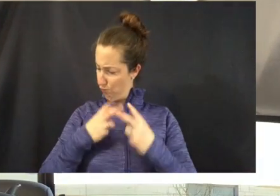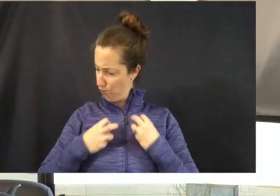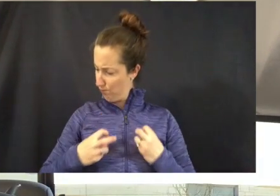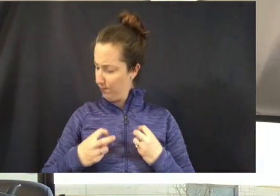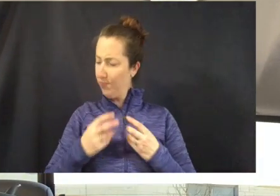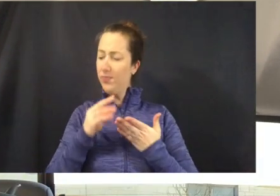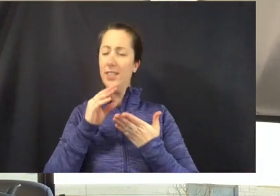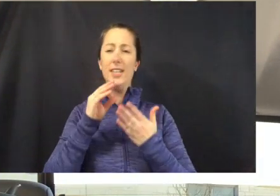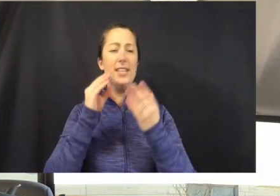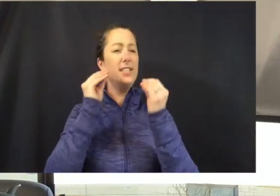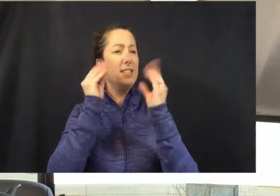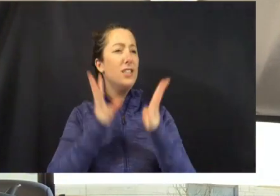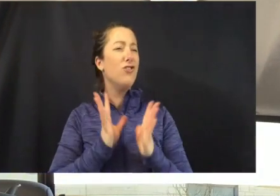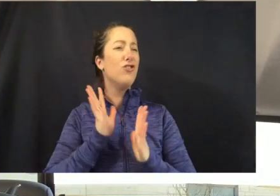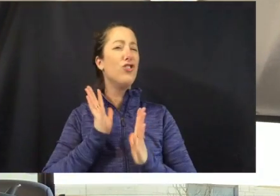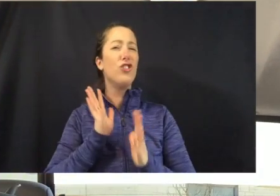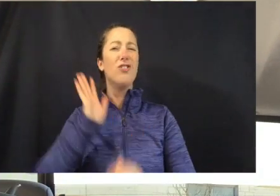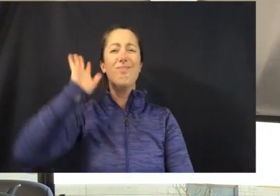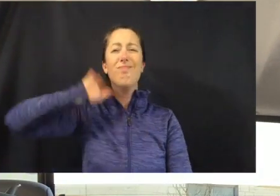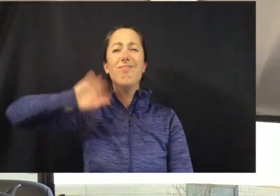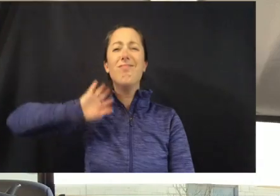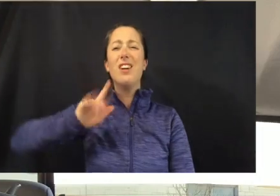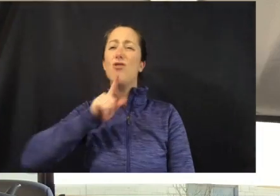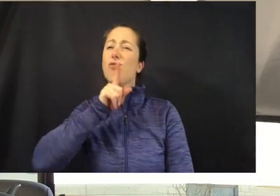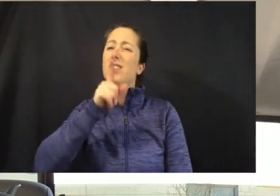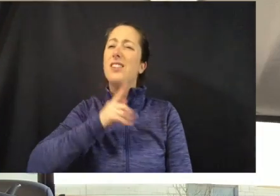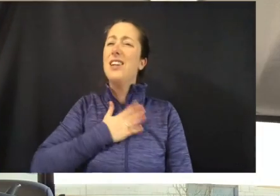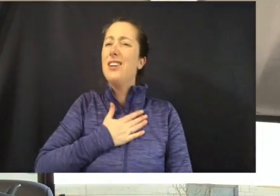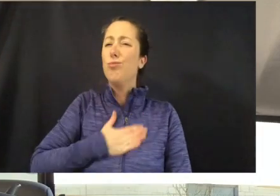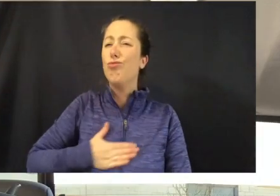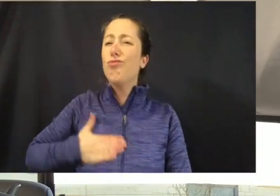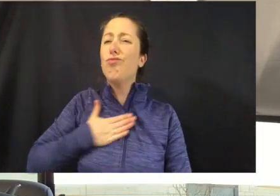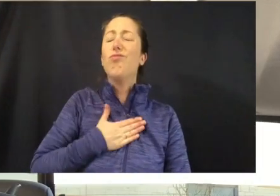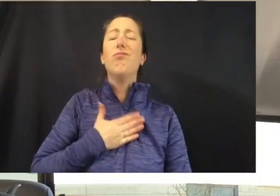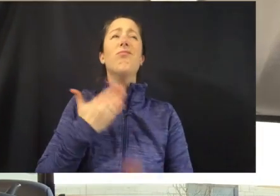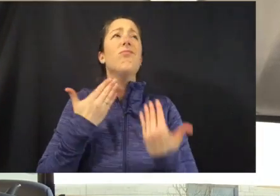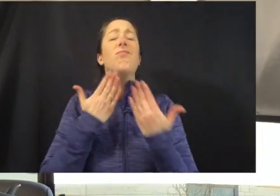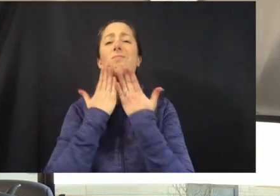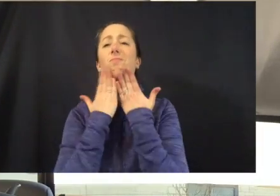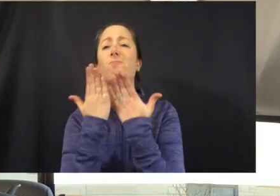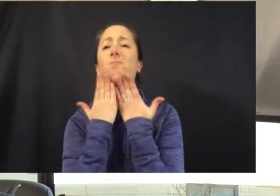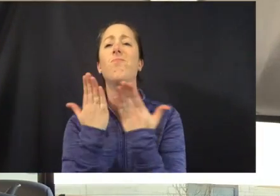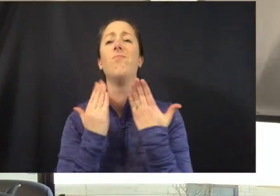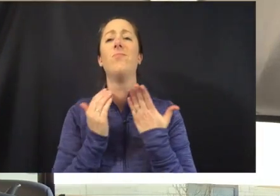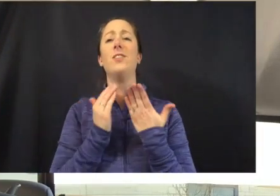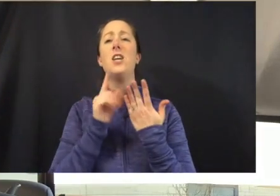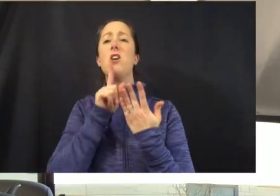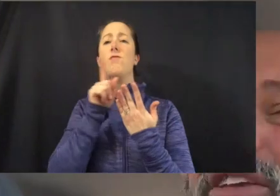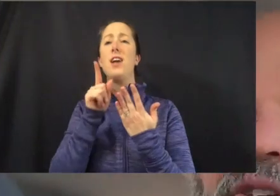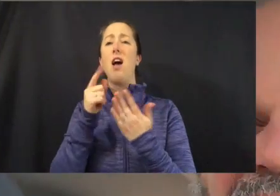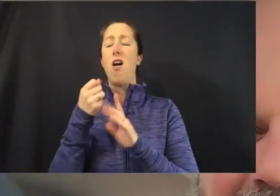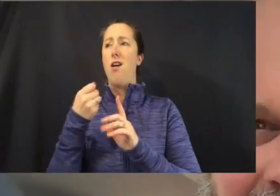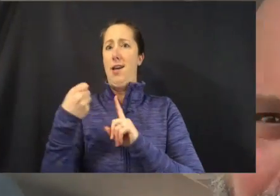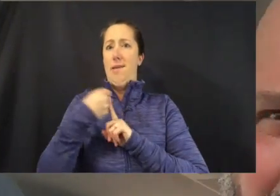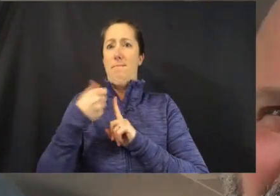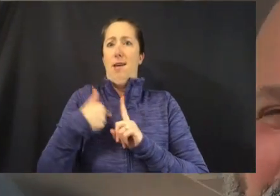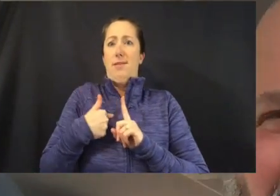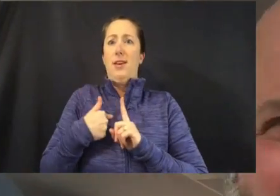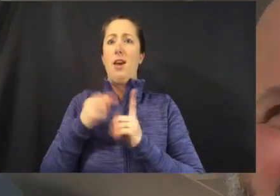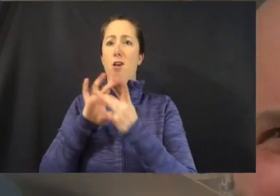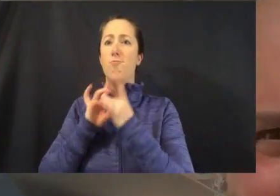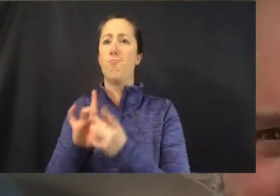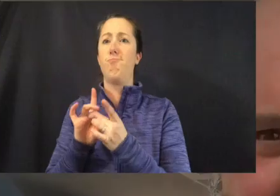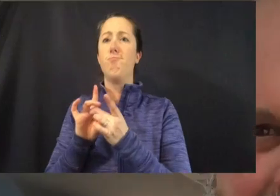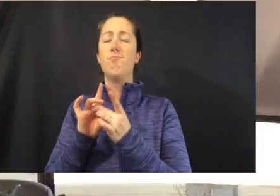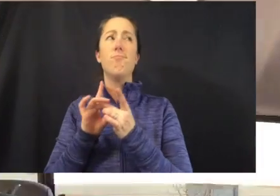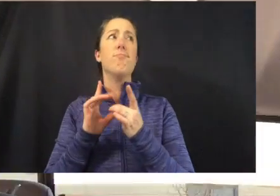vraiment apprécié et qui a aidé à ton épanouissement? Je dois bien réfléchir. Demain, je vous